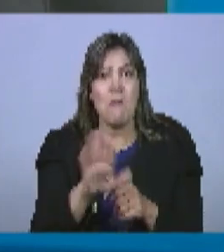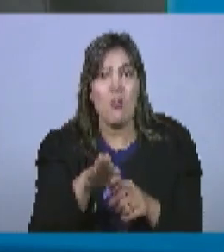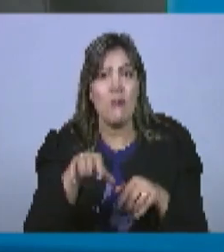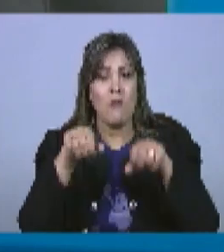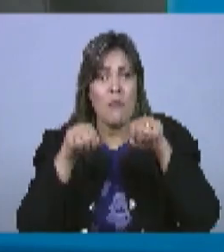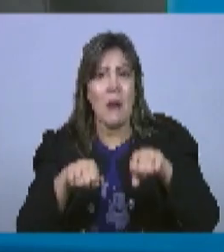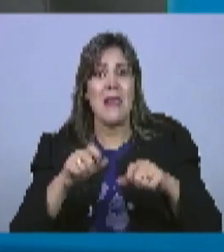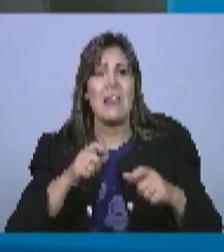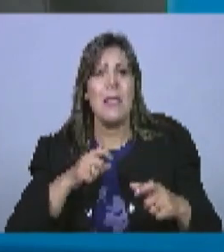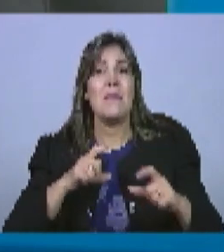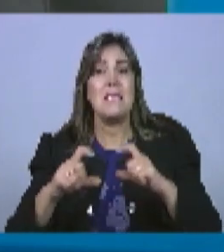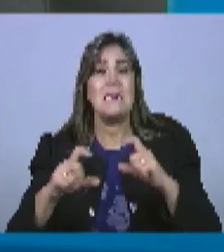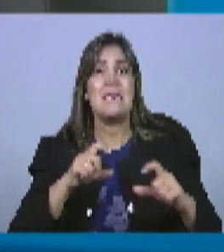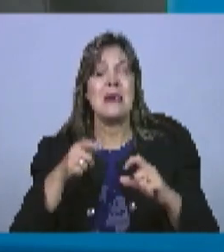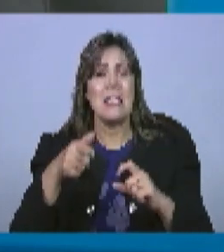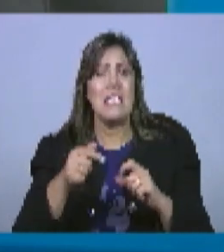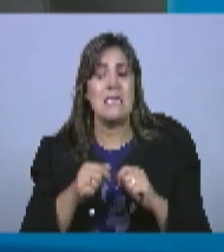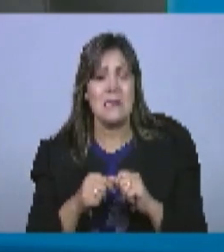الانفاق